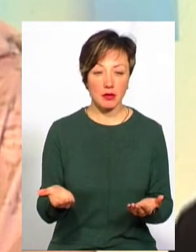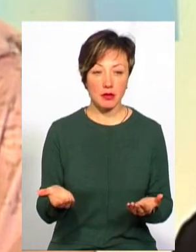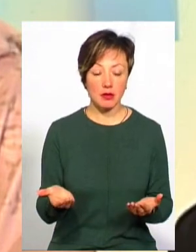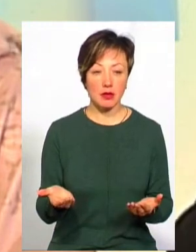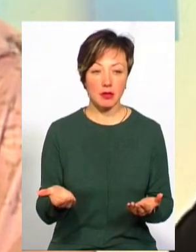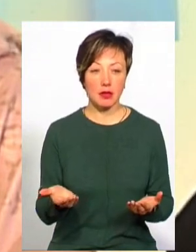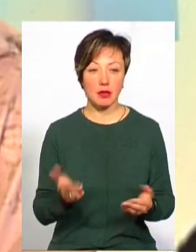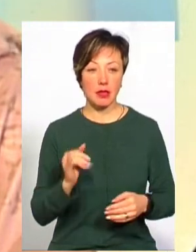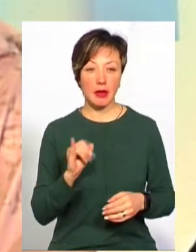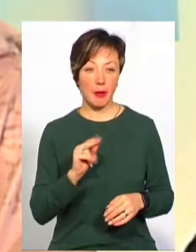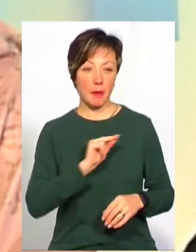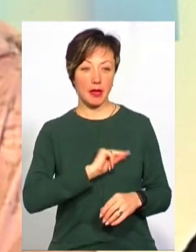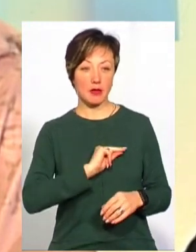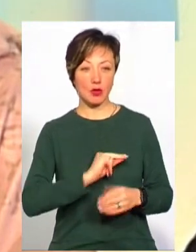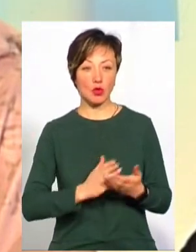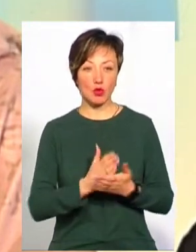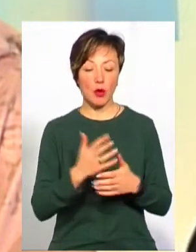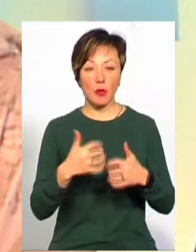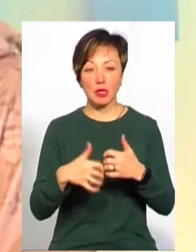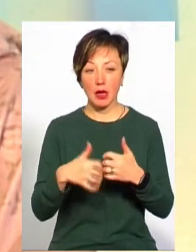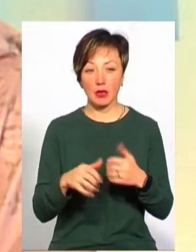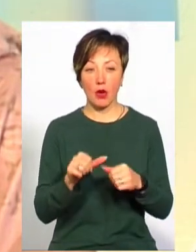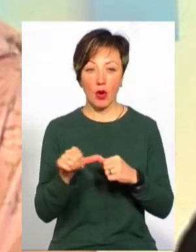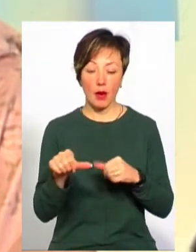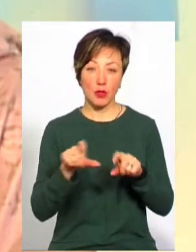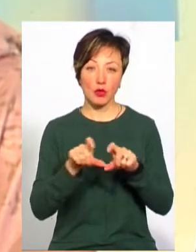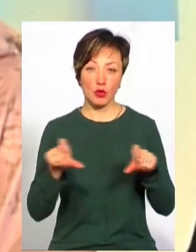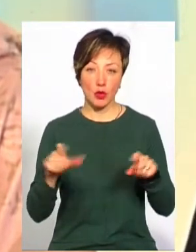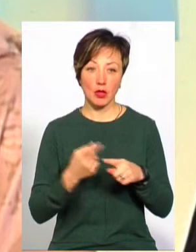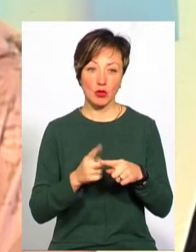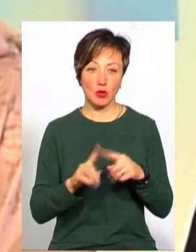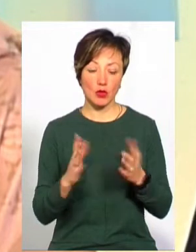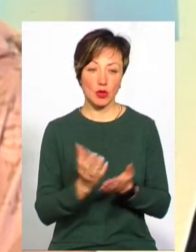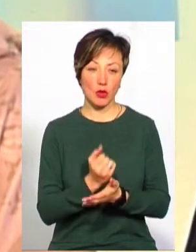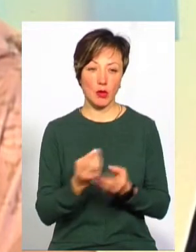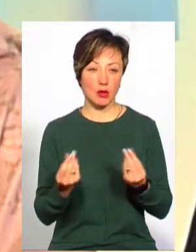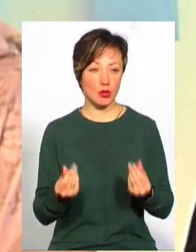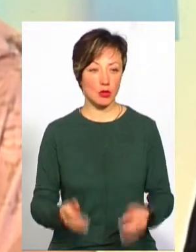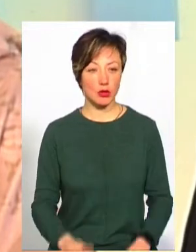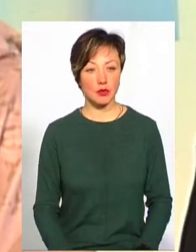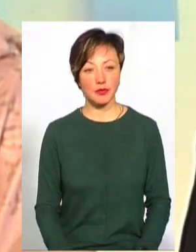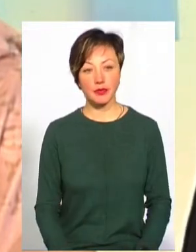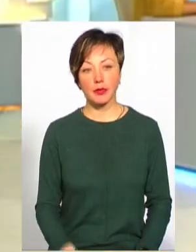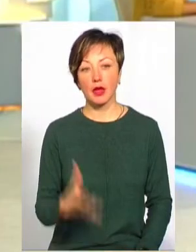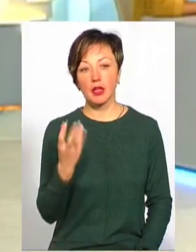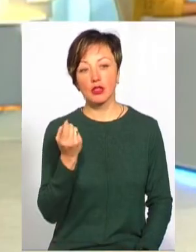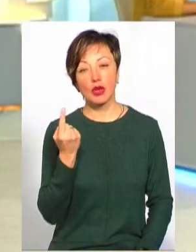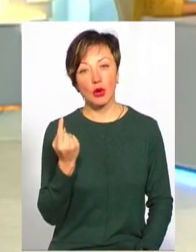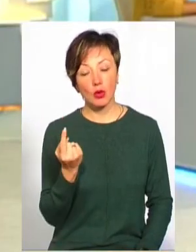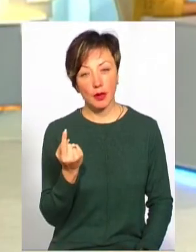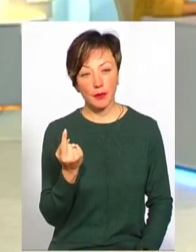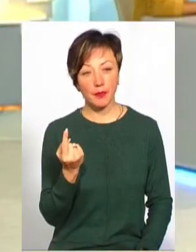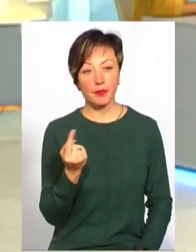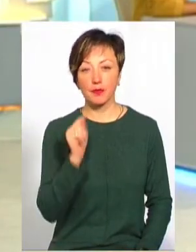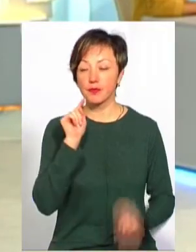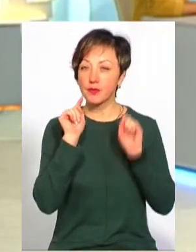не працівник служби посередництва, а окрема структура, яка на цьому буде заробляти гроші. Ну, і ще одне. Я на що